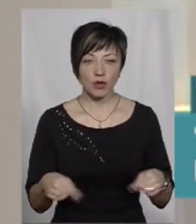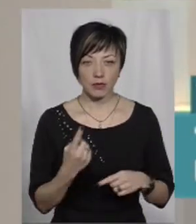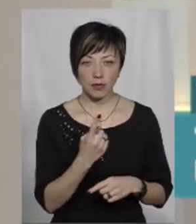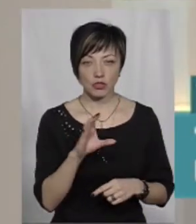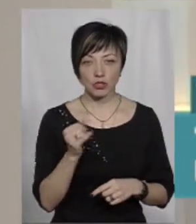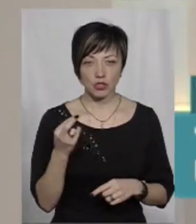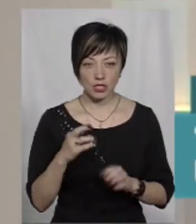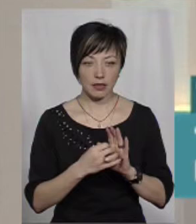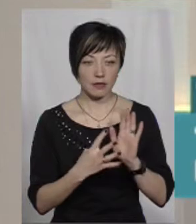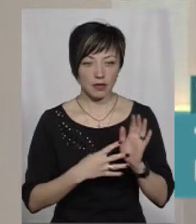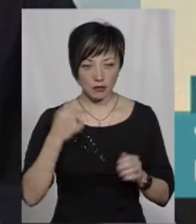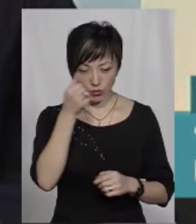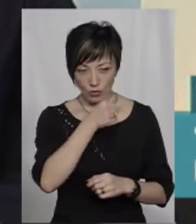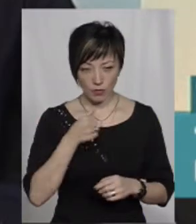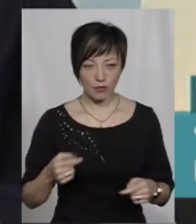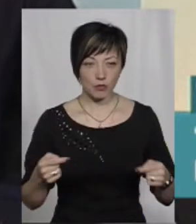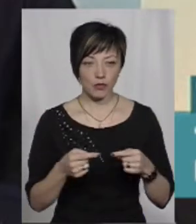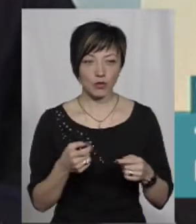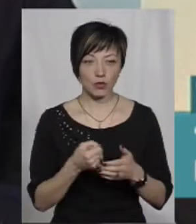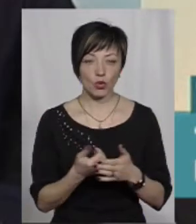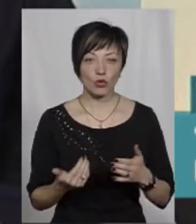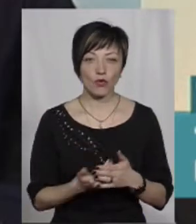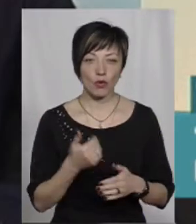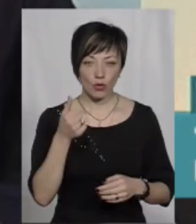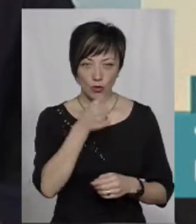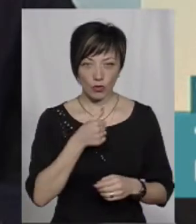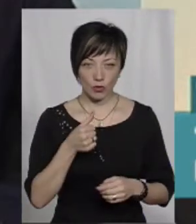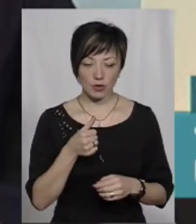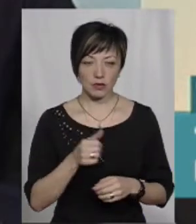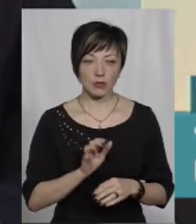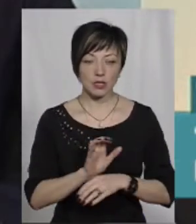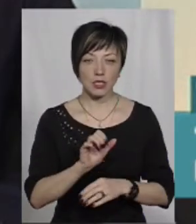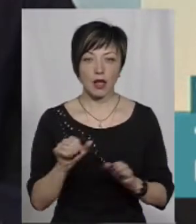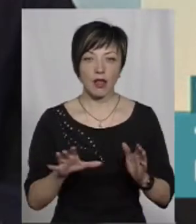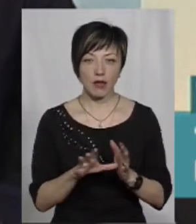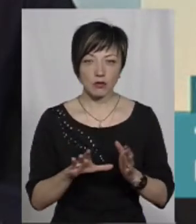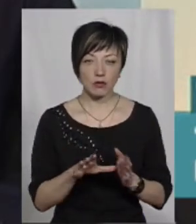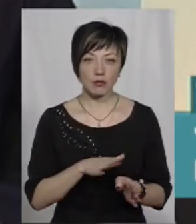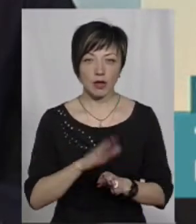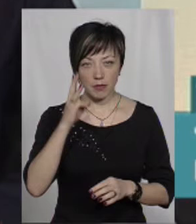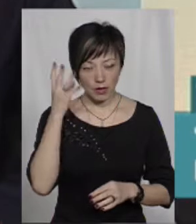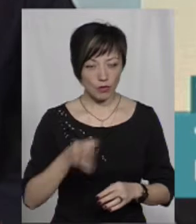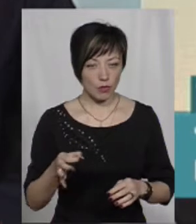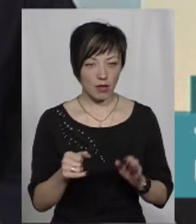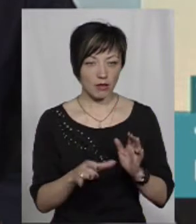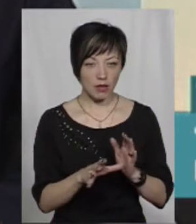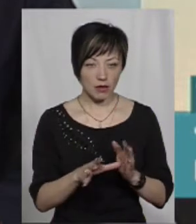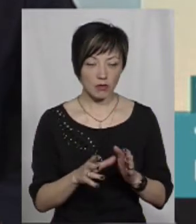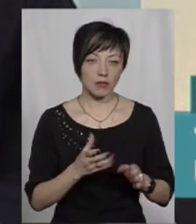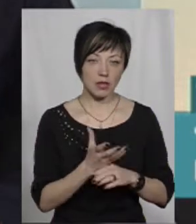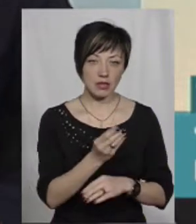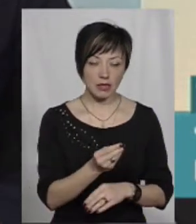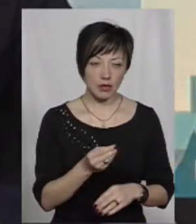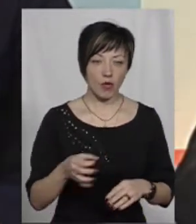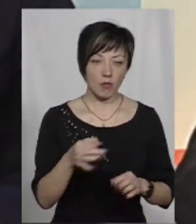на 1 січня 2019 року. Відповідно до Нового року постачання електричної енергії здійснювала Хмельницькобленерго, люди платили